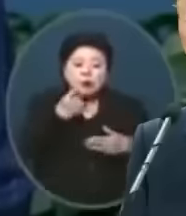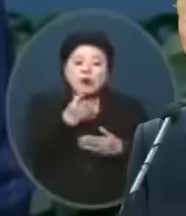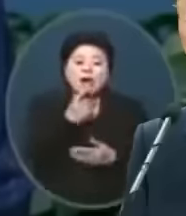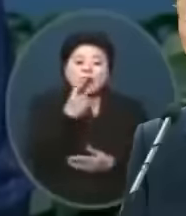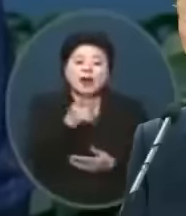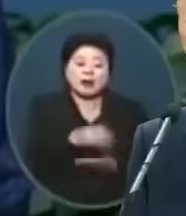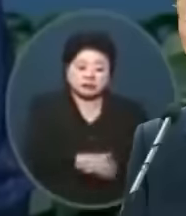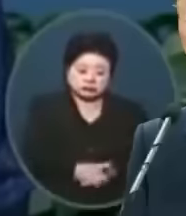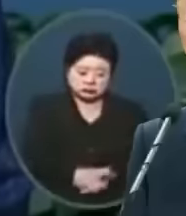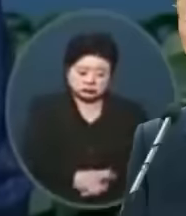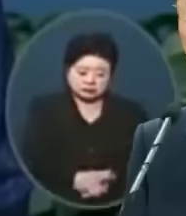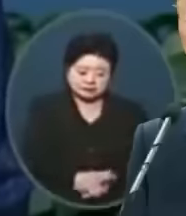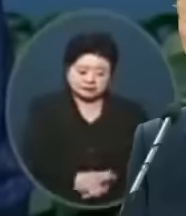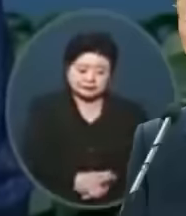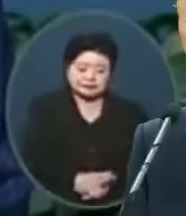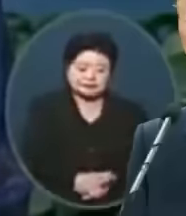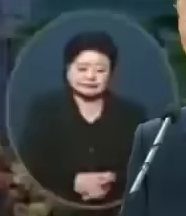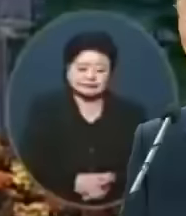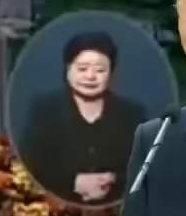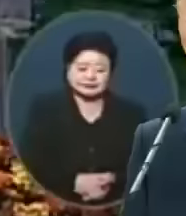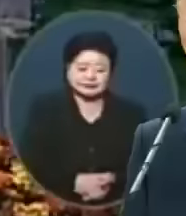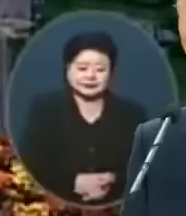좋아지게 된다고 그렇게 말하고 있는 것입니다.